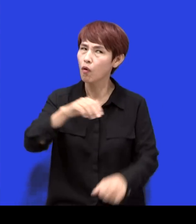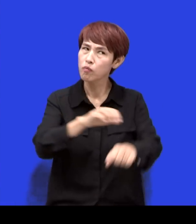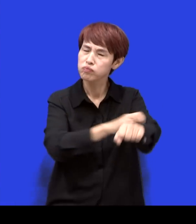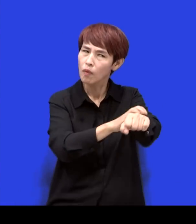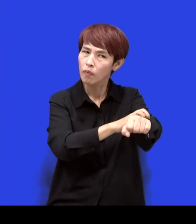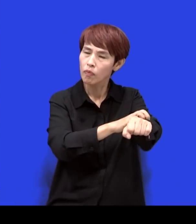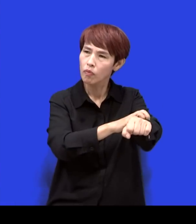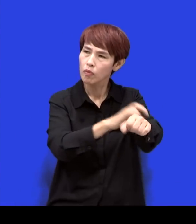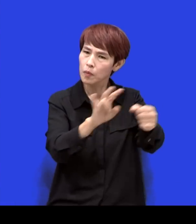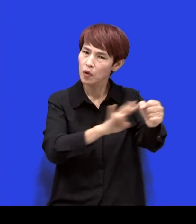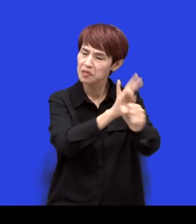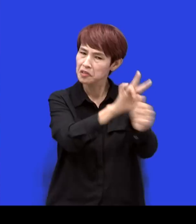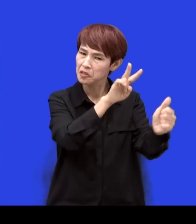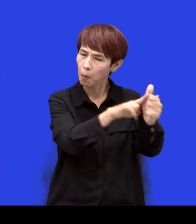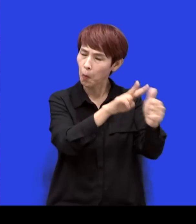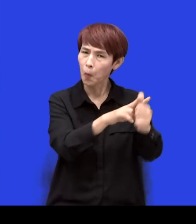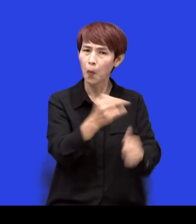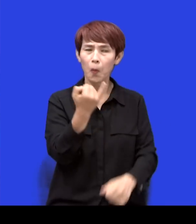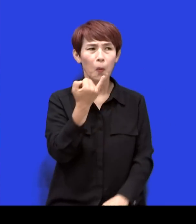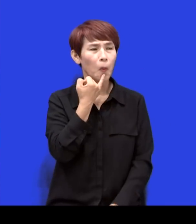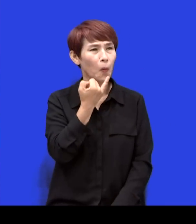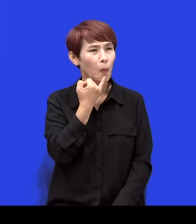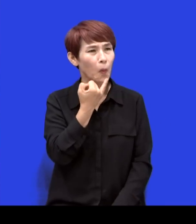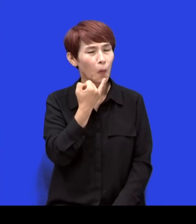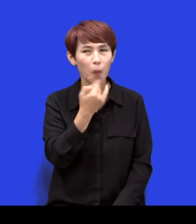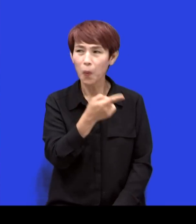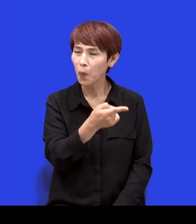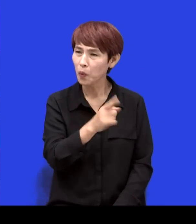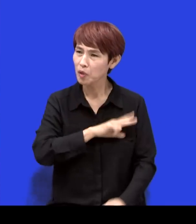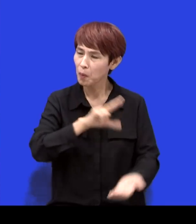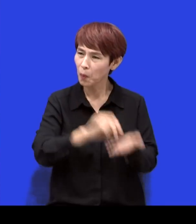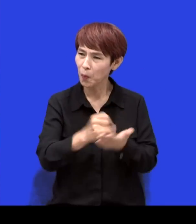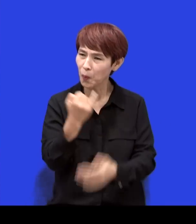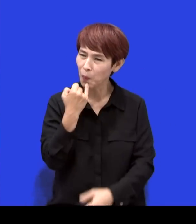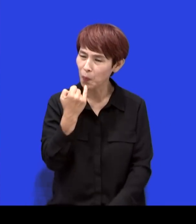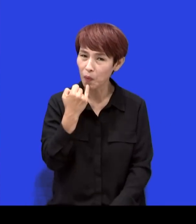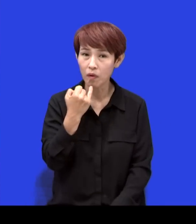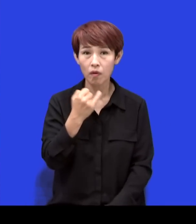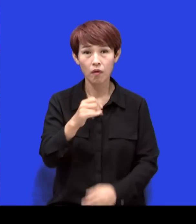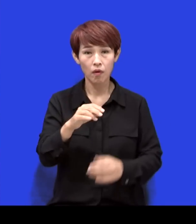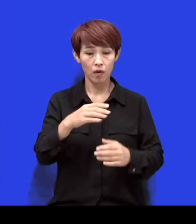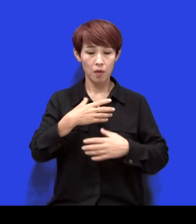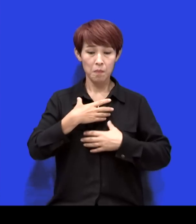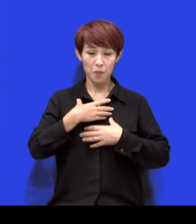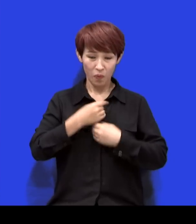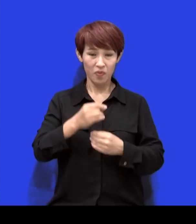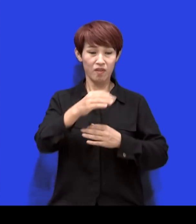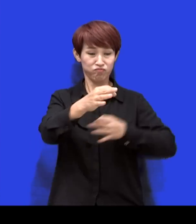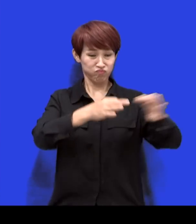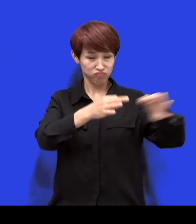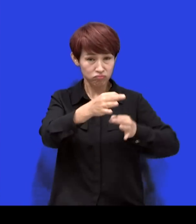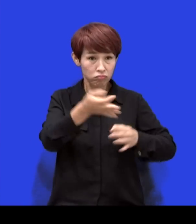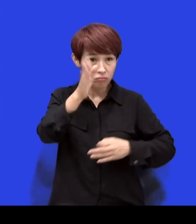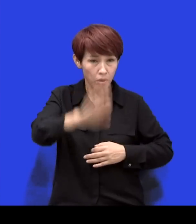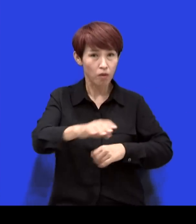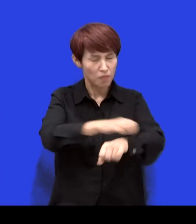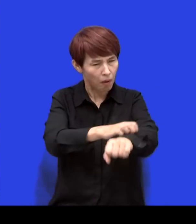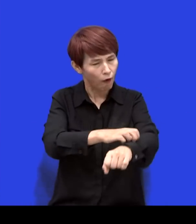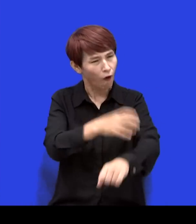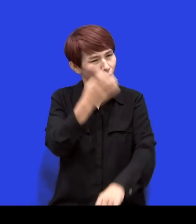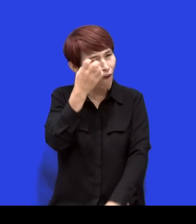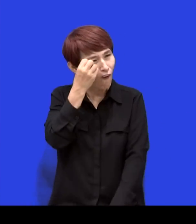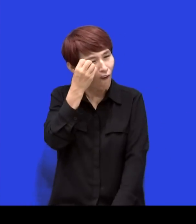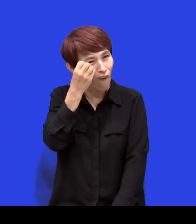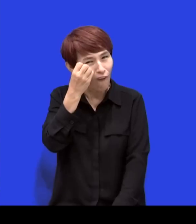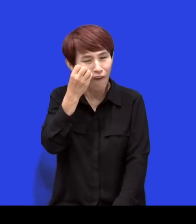편의점 이거 제목이 좋다. 그거 제목이 좋다. 이 예, 제목이 좋아요. 편의점이 불편한 편의점 제가 이 말이 재밌는 거예요. 왜냐면 네네. 제목에